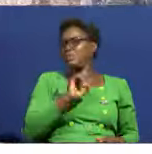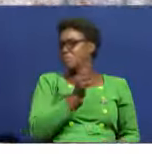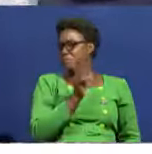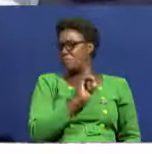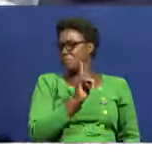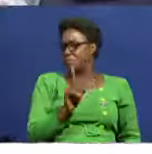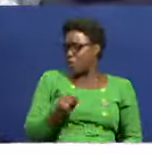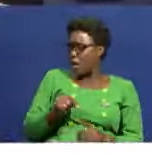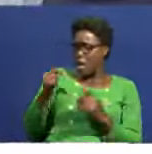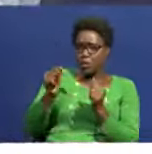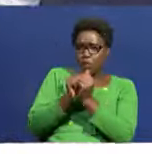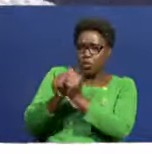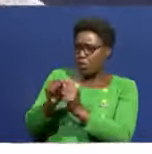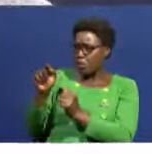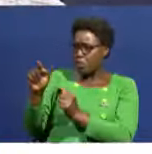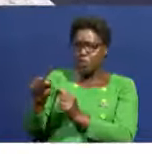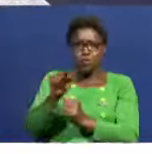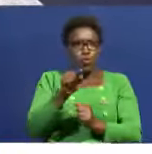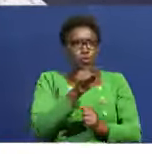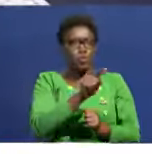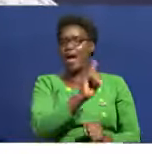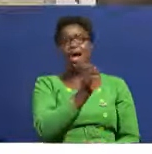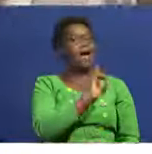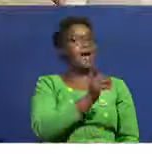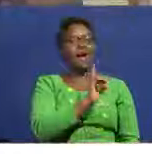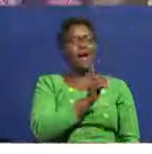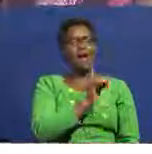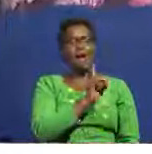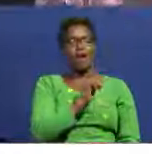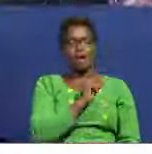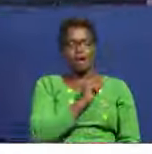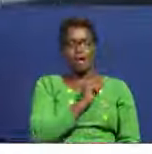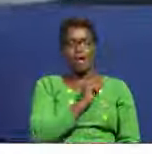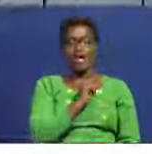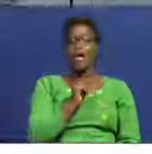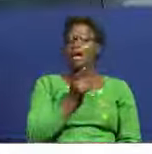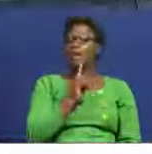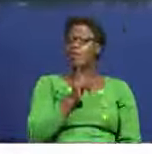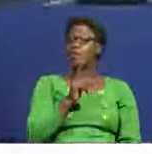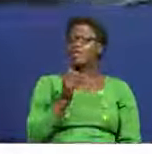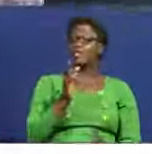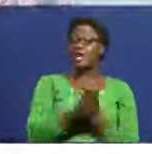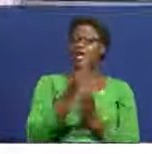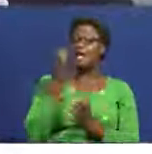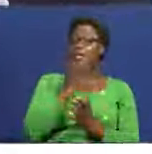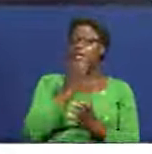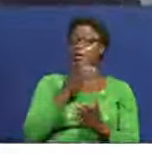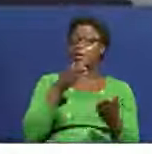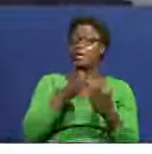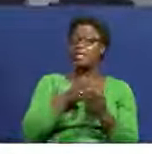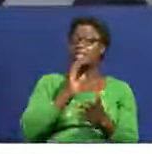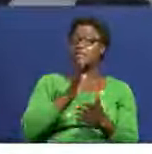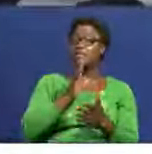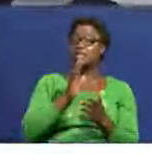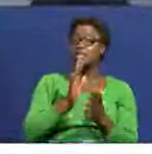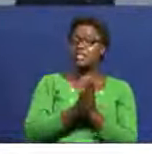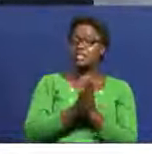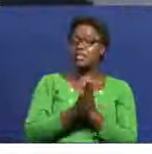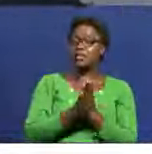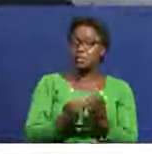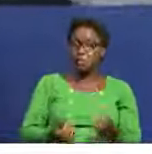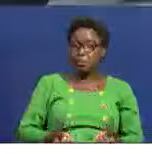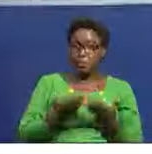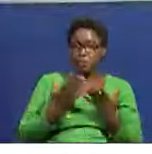yangu, nilikuwa na yule, na yule, na yule, haiendi namna hiyo. Mungatana cautioned Gachagua against utterances that could spark tension in the